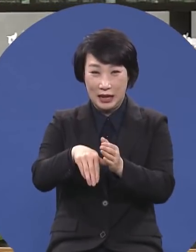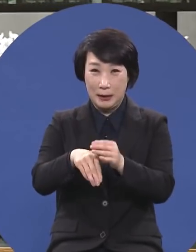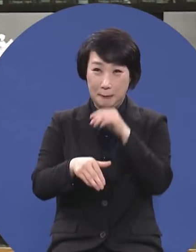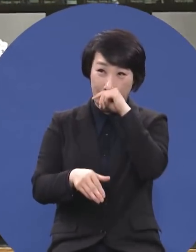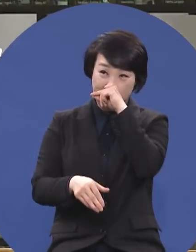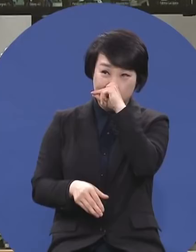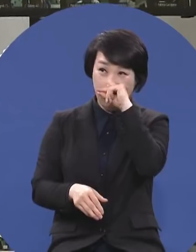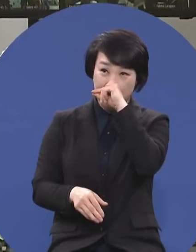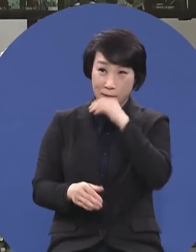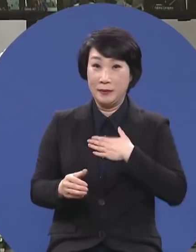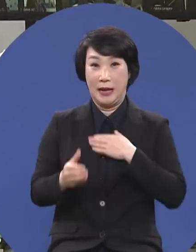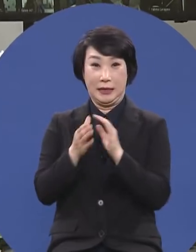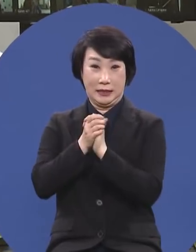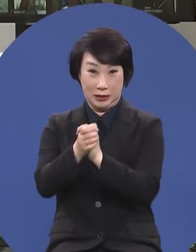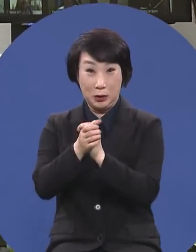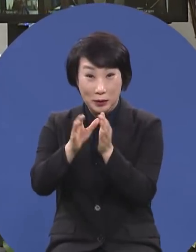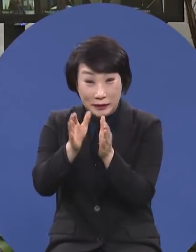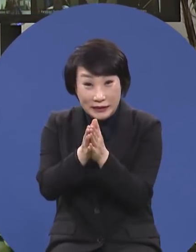기도 시작할 때